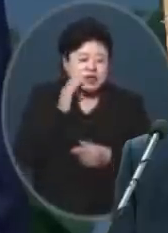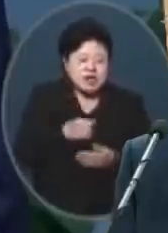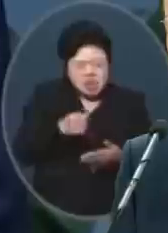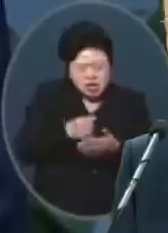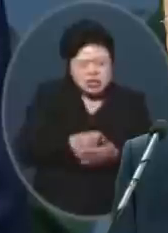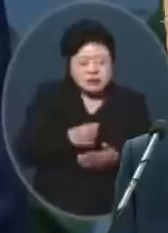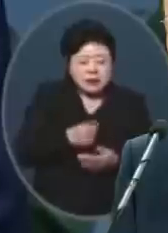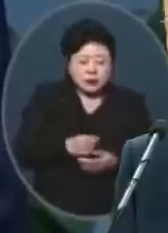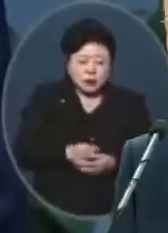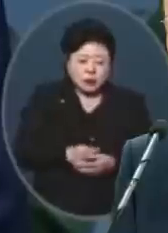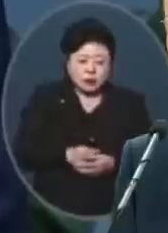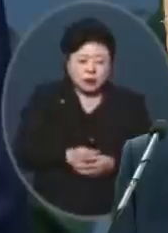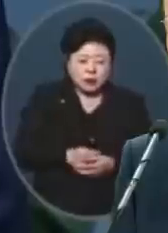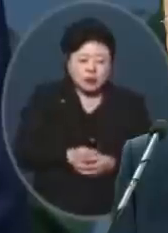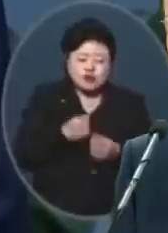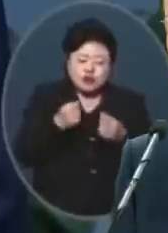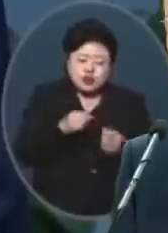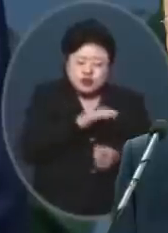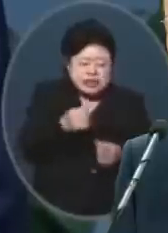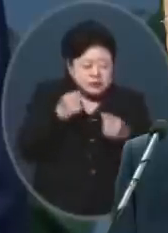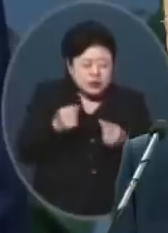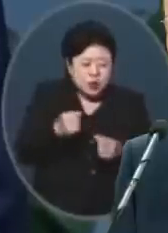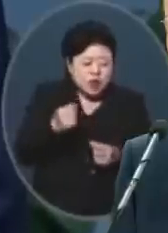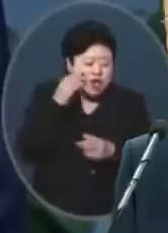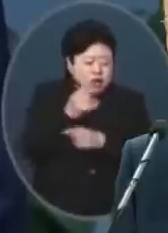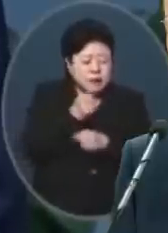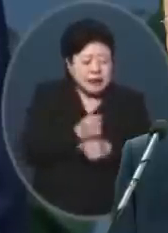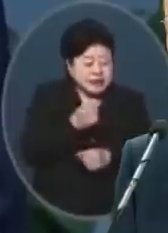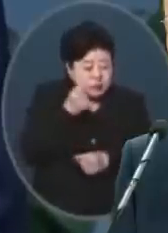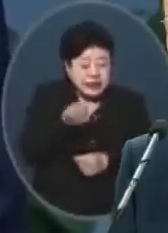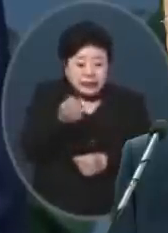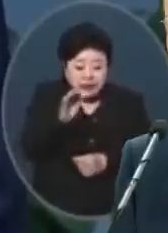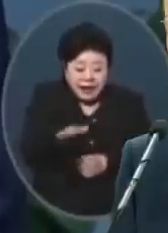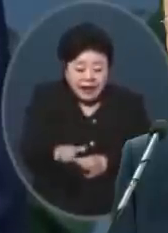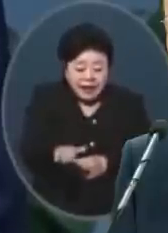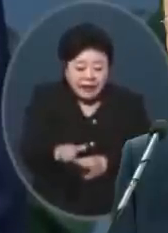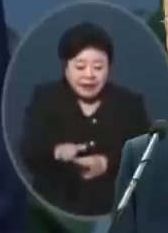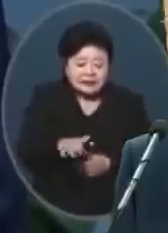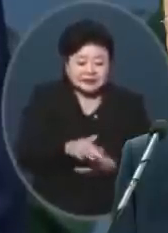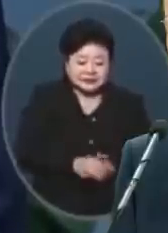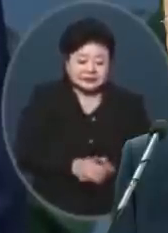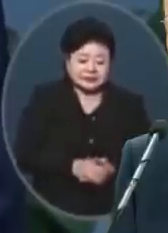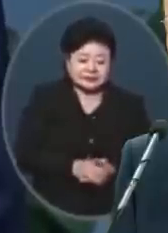해도 맺어지지 않습니다 그러나